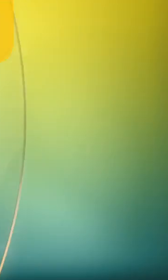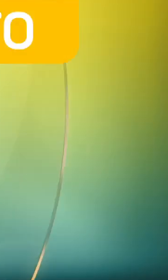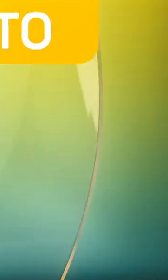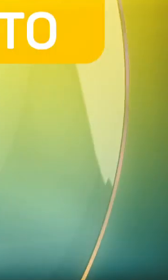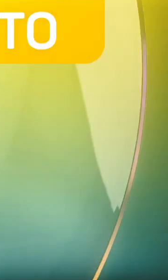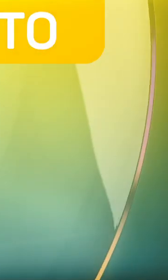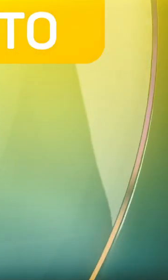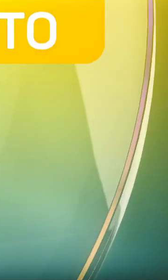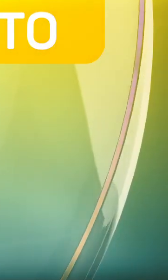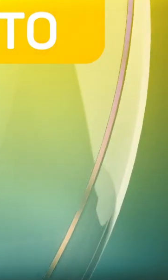нас y